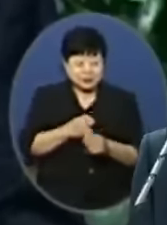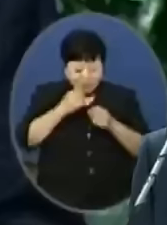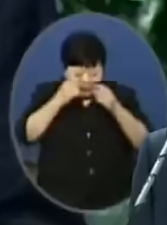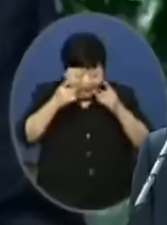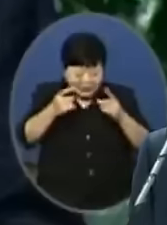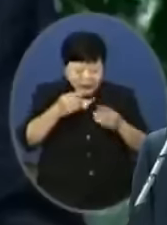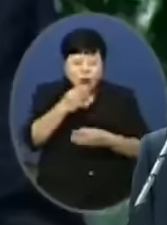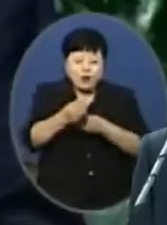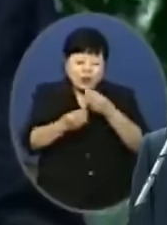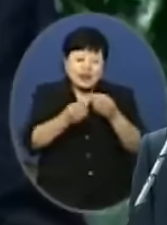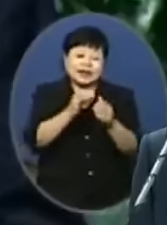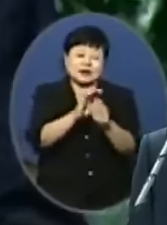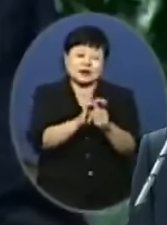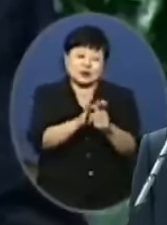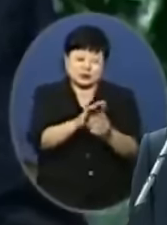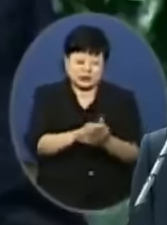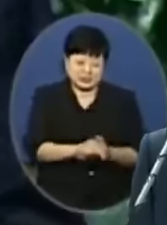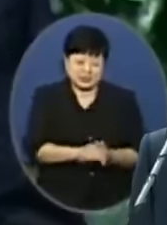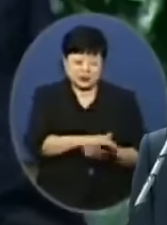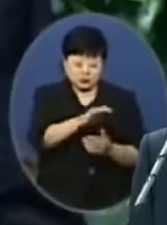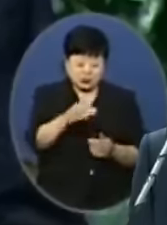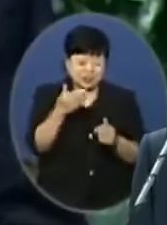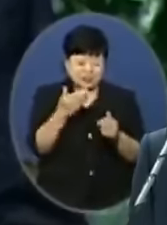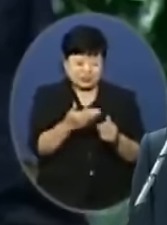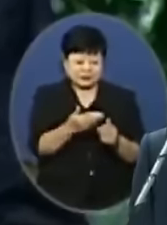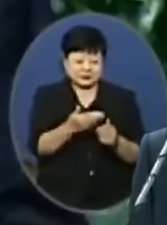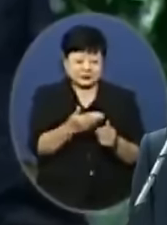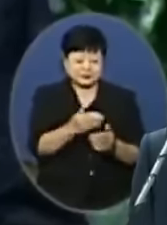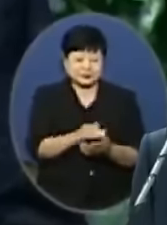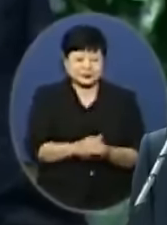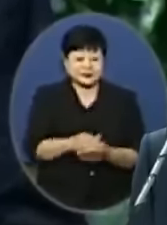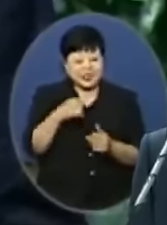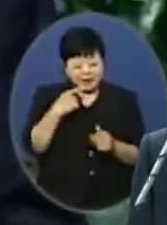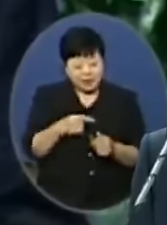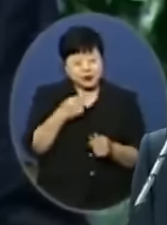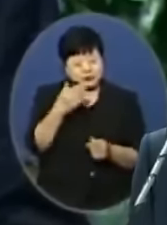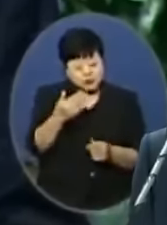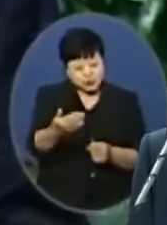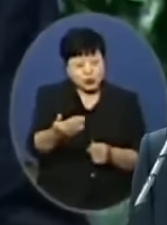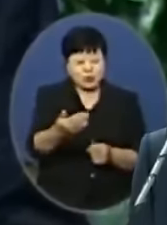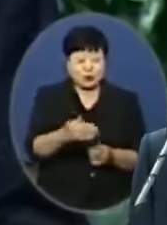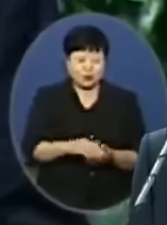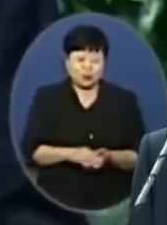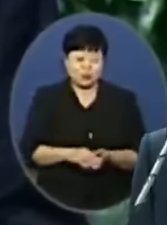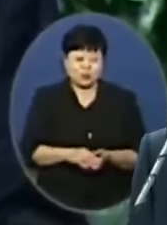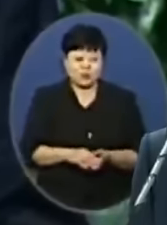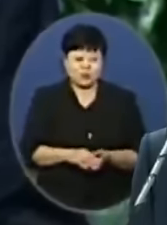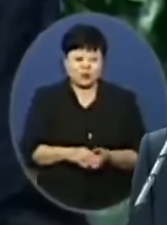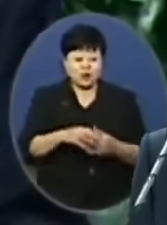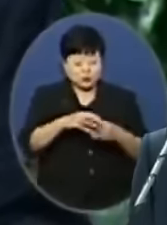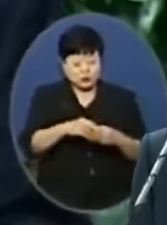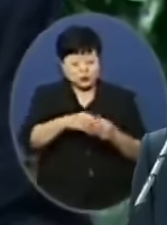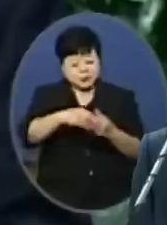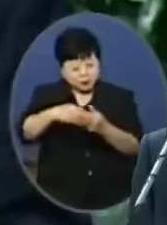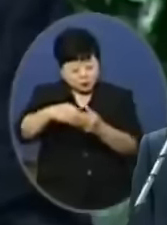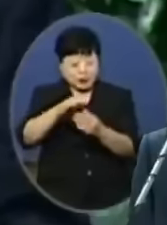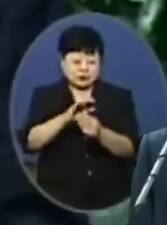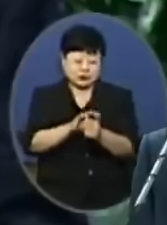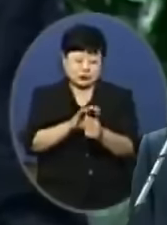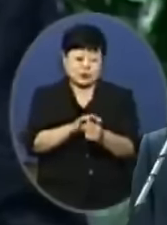하고 회개하게 하시고 우리에게 가르쳐 주시고 손잡아 이끌어